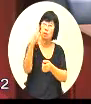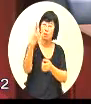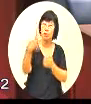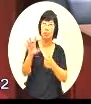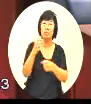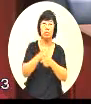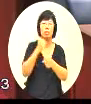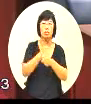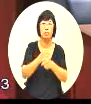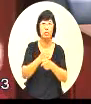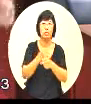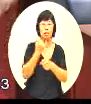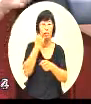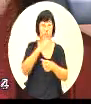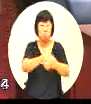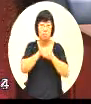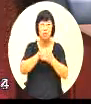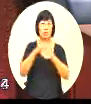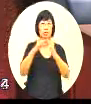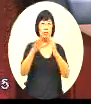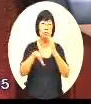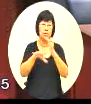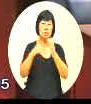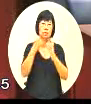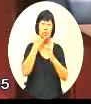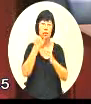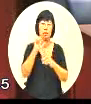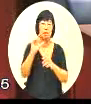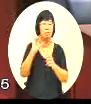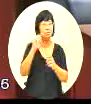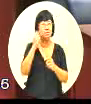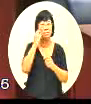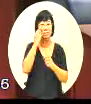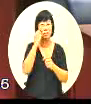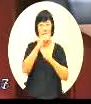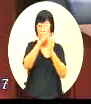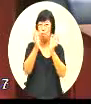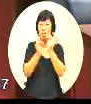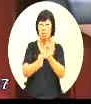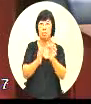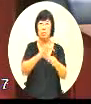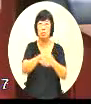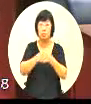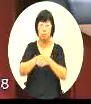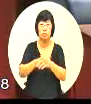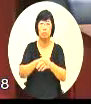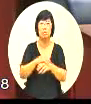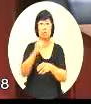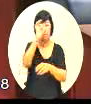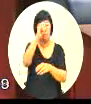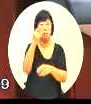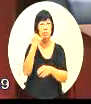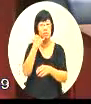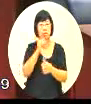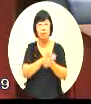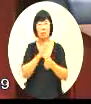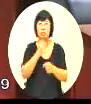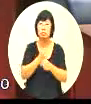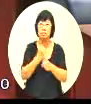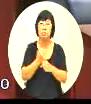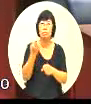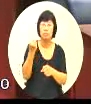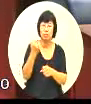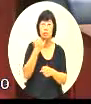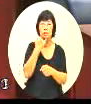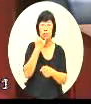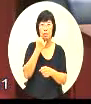救到一个家庭。啊，我们现在没有办法全部救，但起码一个一个救，能救多少算多少嘛。哦，我们大概能做，那我觉得这都